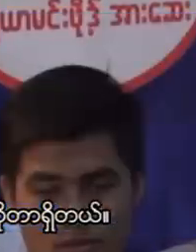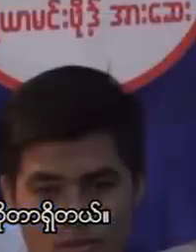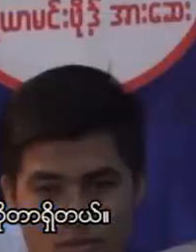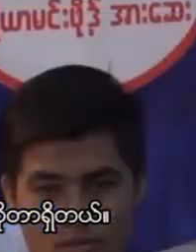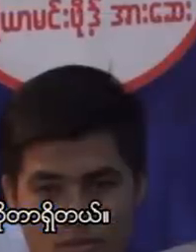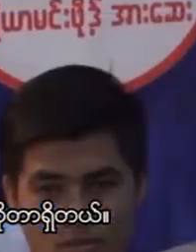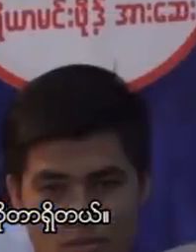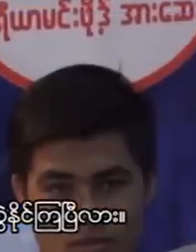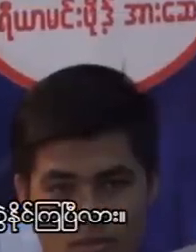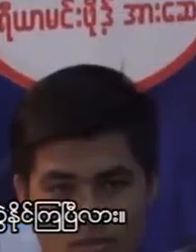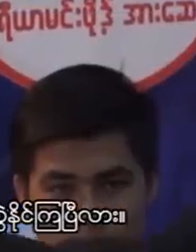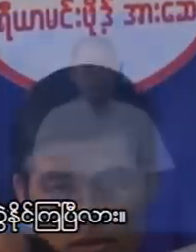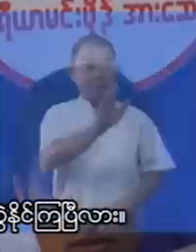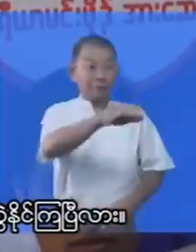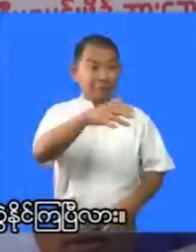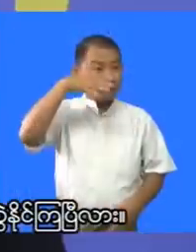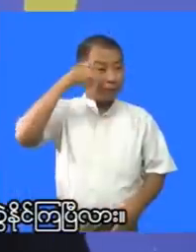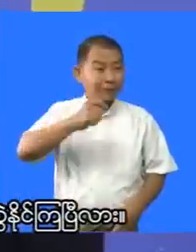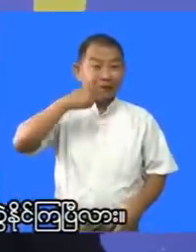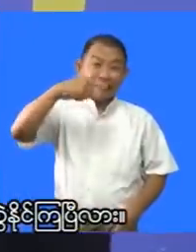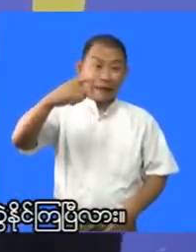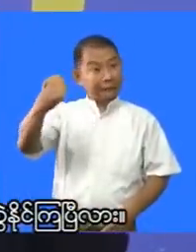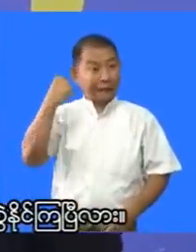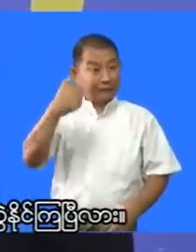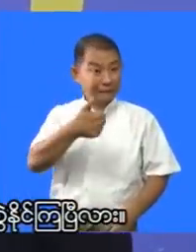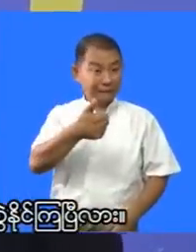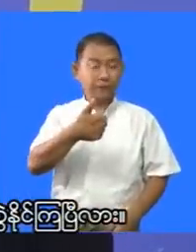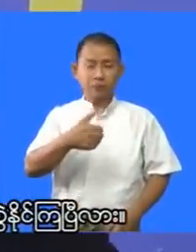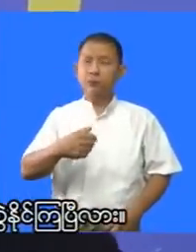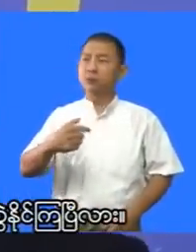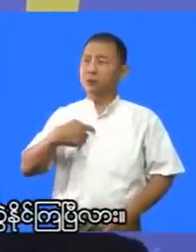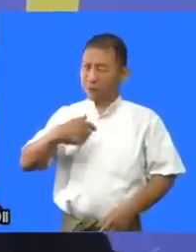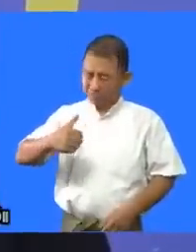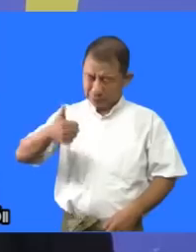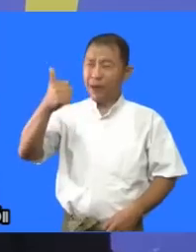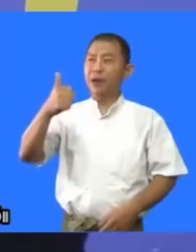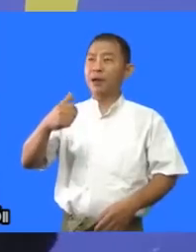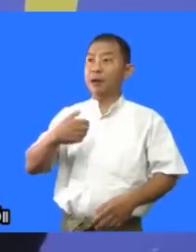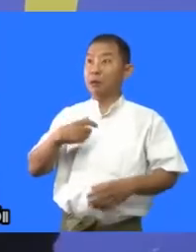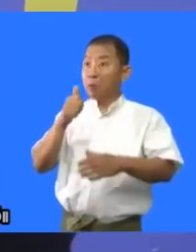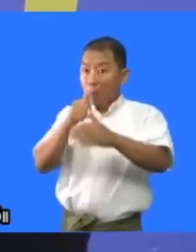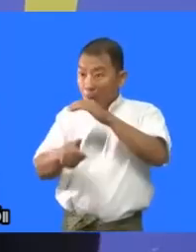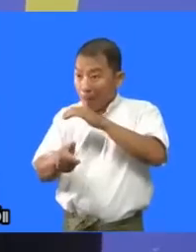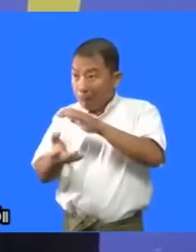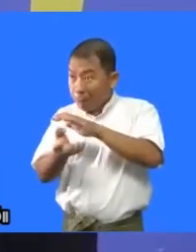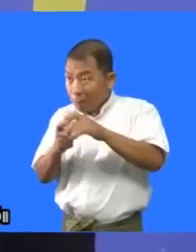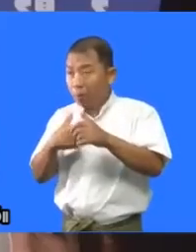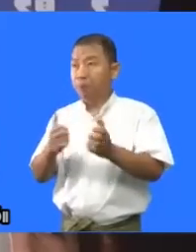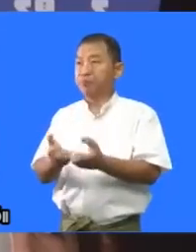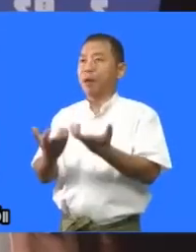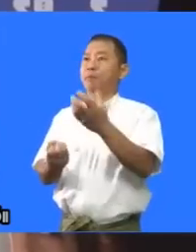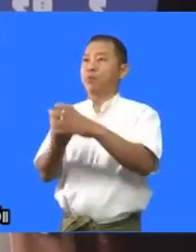က်ကျရင်တရားစွဲရင်တော့ကွဲမှာပေါ့ ခုစီရောတရားစွဲရမယ့်အခြေအနေမျိုးတွေကျွန်တော်တို့ရေတင်းစွဲနိုင်ကြပြီလား ဒါတော့ဖြစ်တင်ဖြစ်ရမှာပဲလေ ဟု